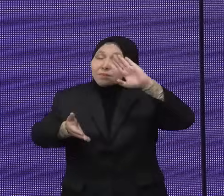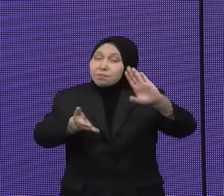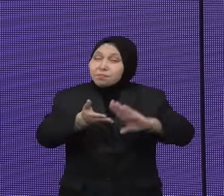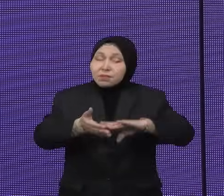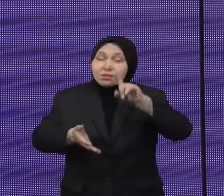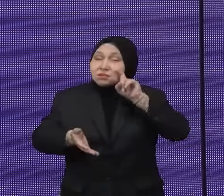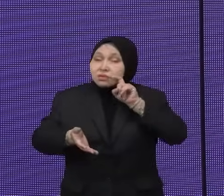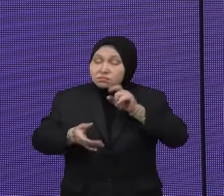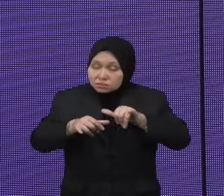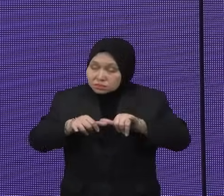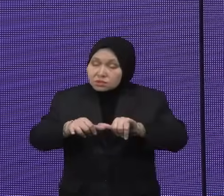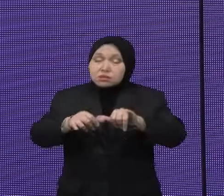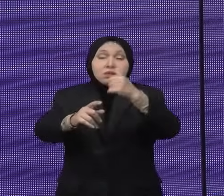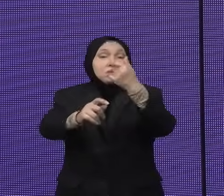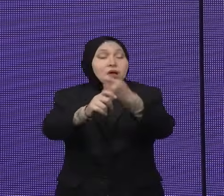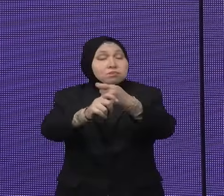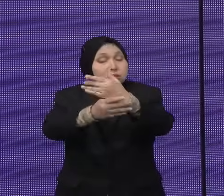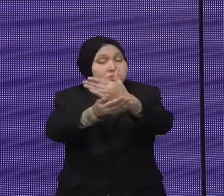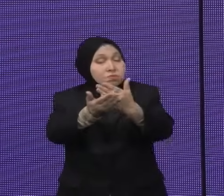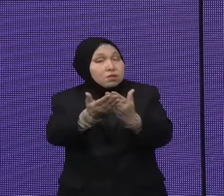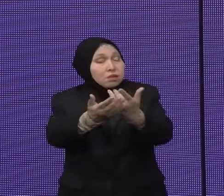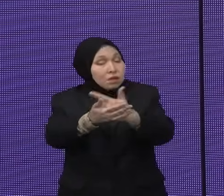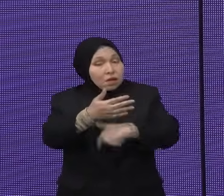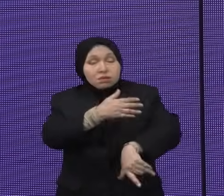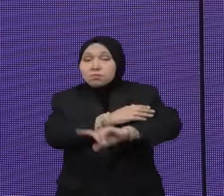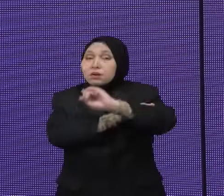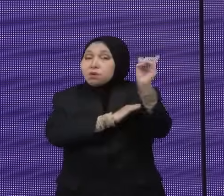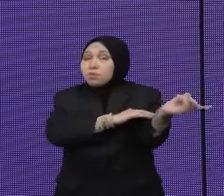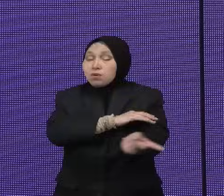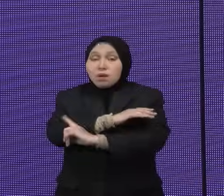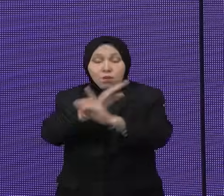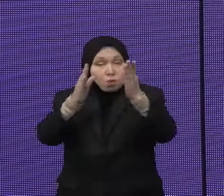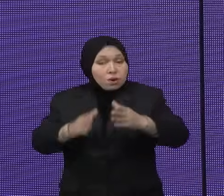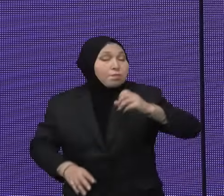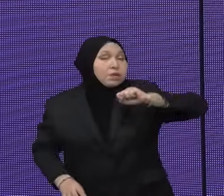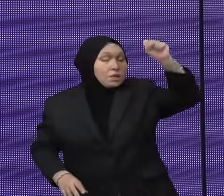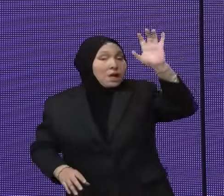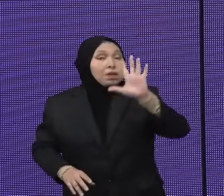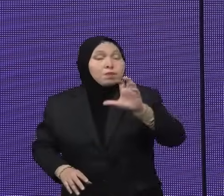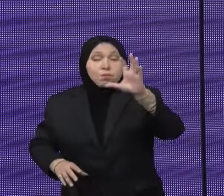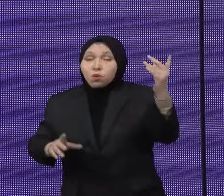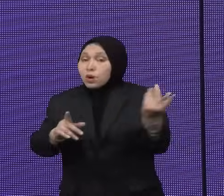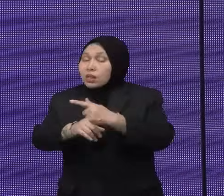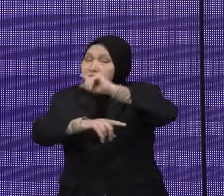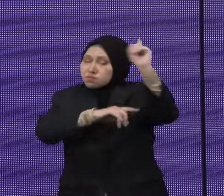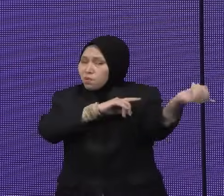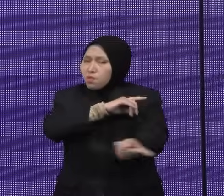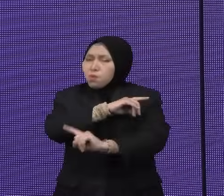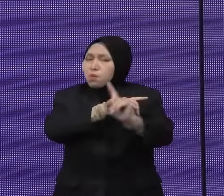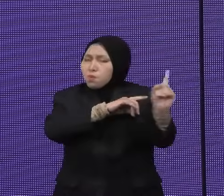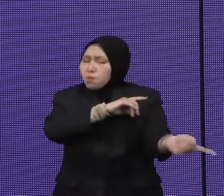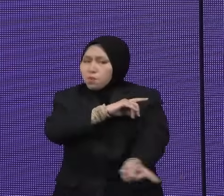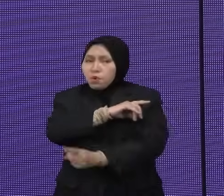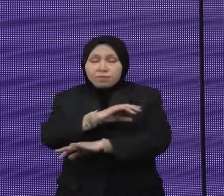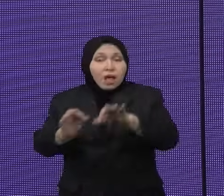mereka dikenakan setengah daripada muhsanat orang merdeka, iaitu 50 kali sebatan. Dan bila